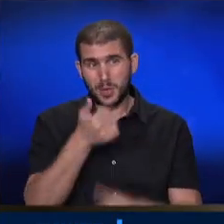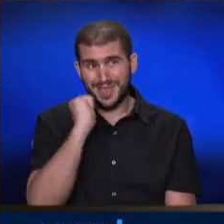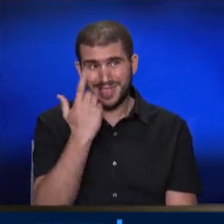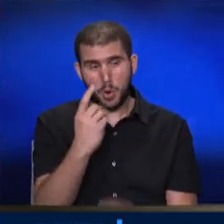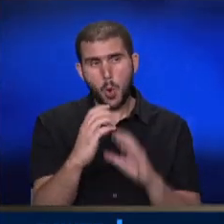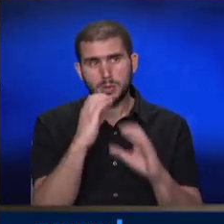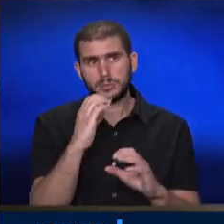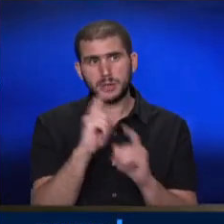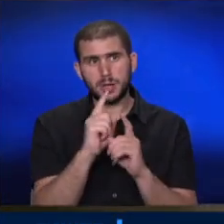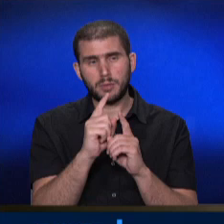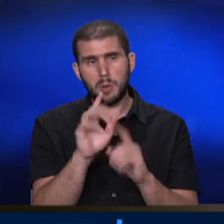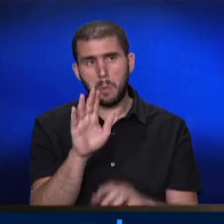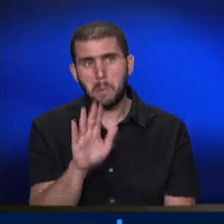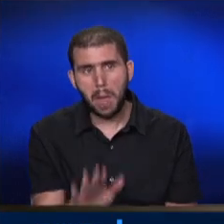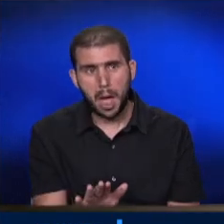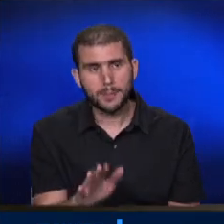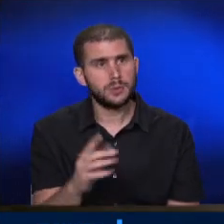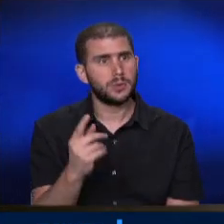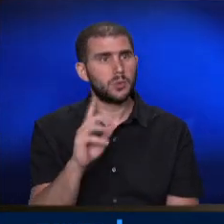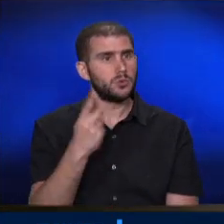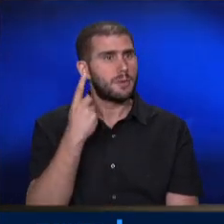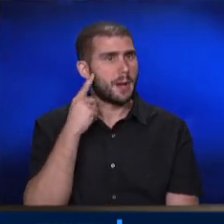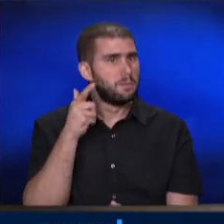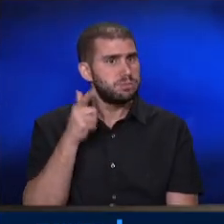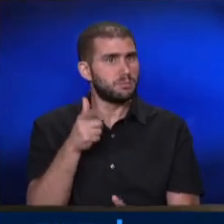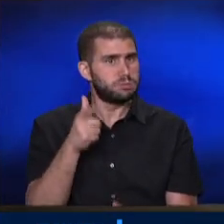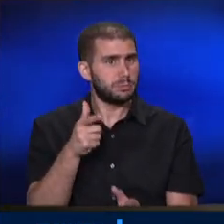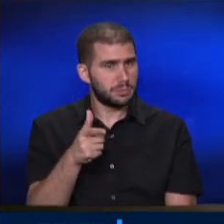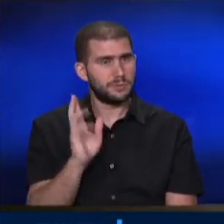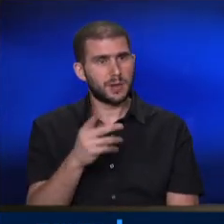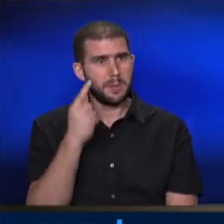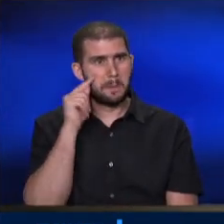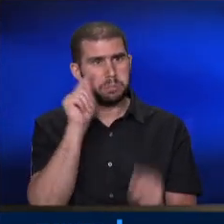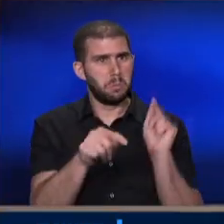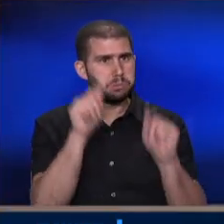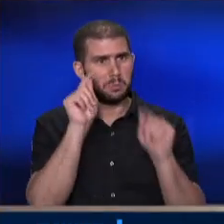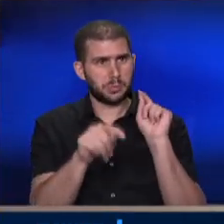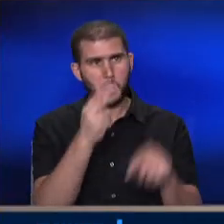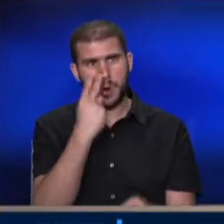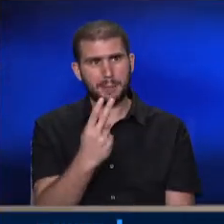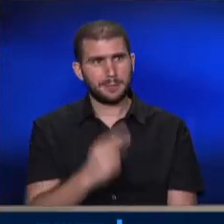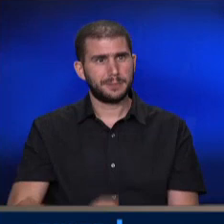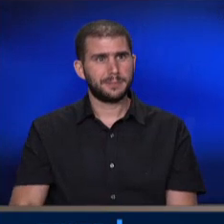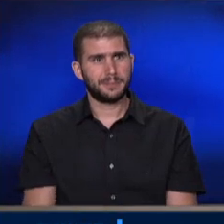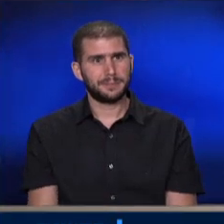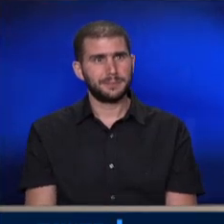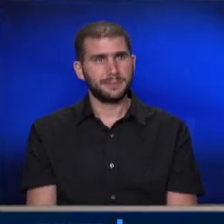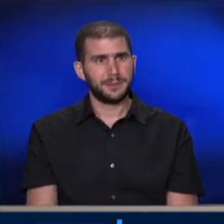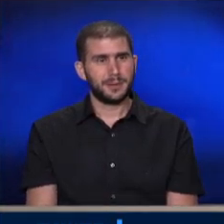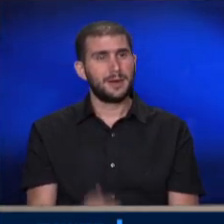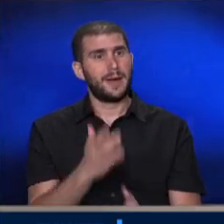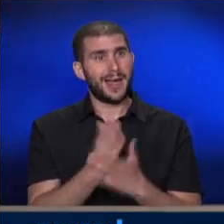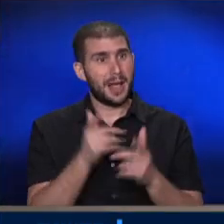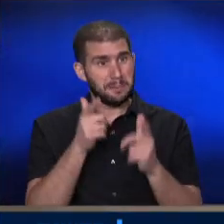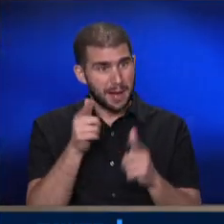אמש, האוטובוס נראה בולם אחרי שככל הנראה שמע את הירי, ונראים גם הריקושטים כתוצאה ממנו. חלק